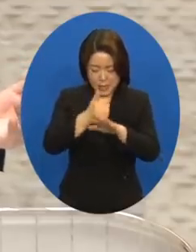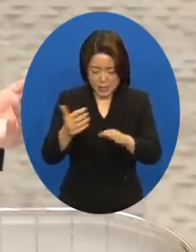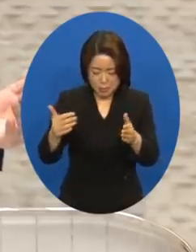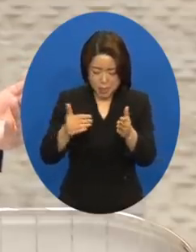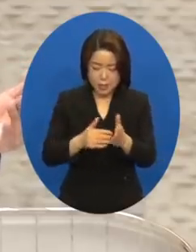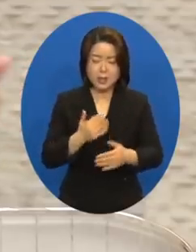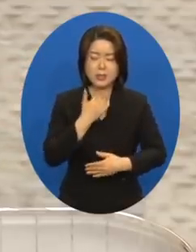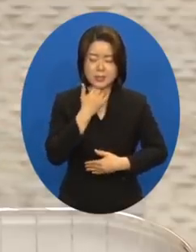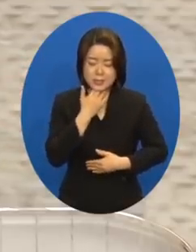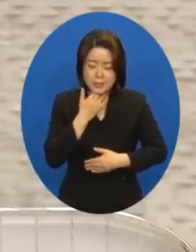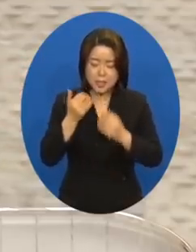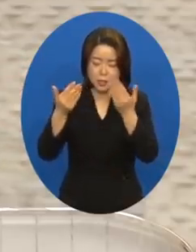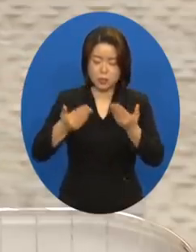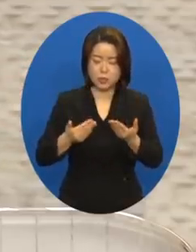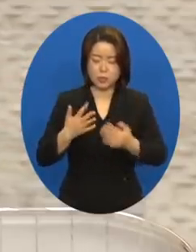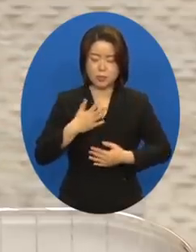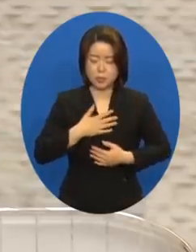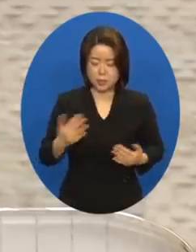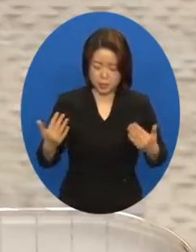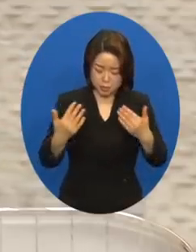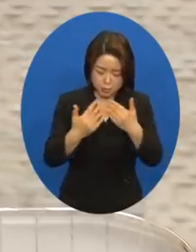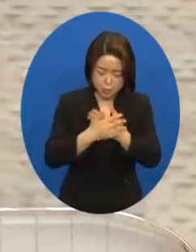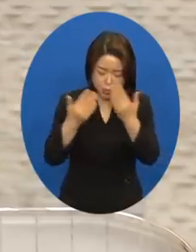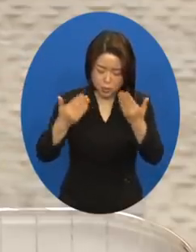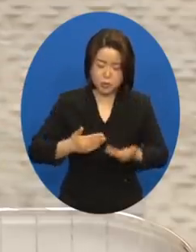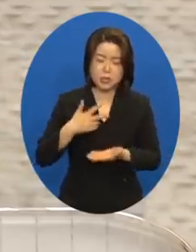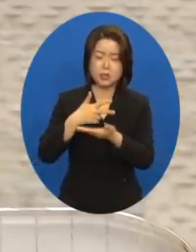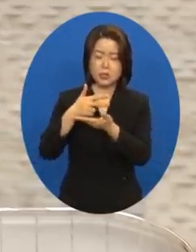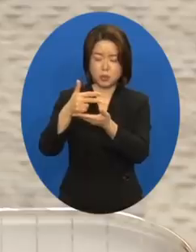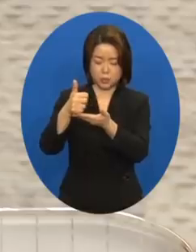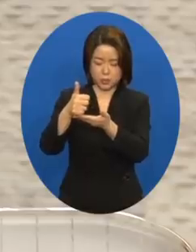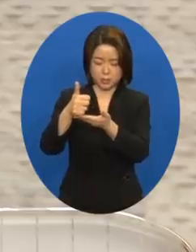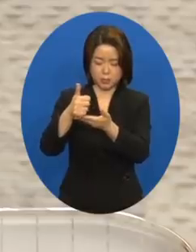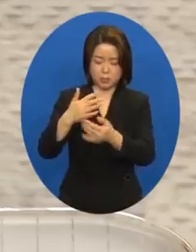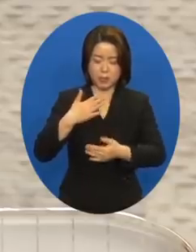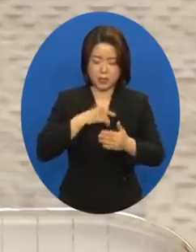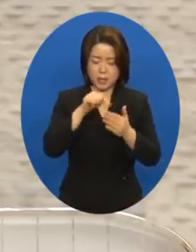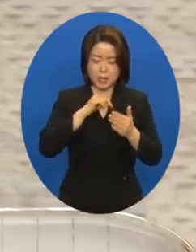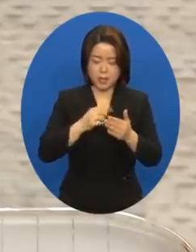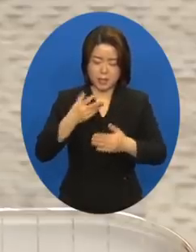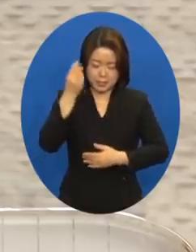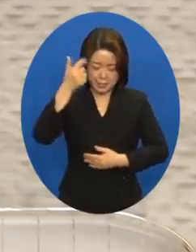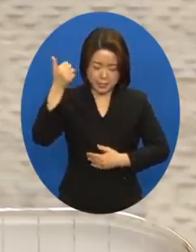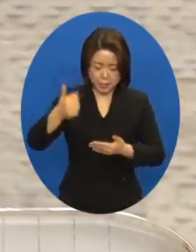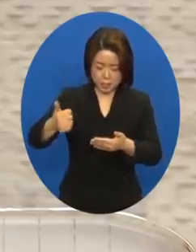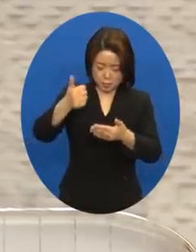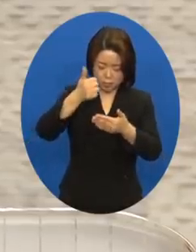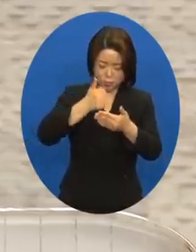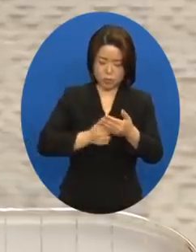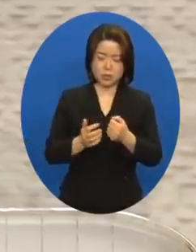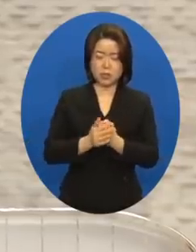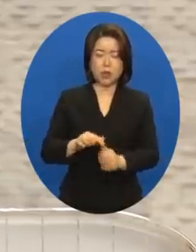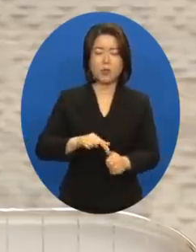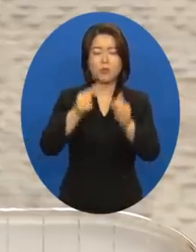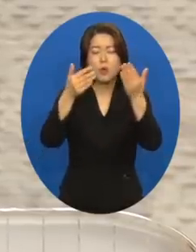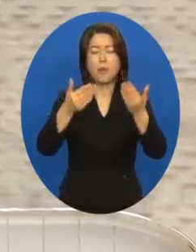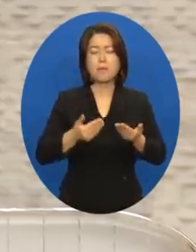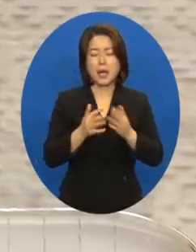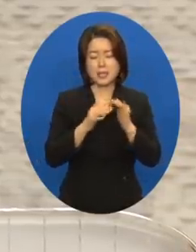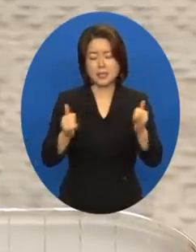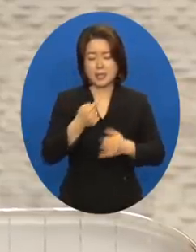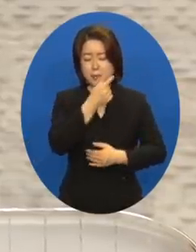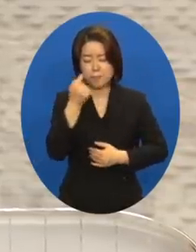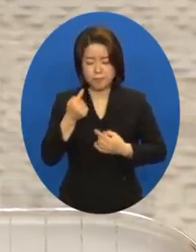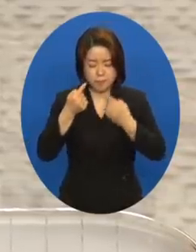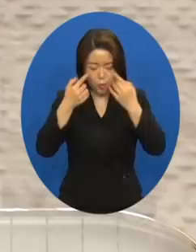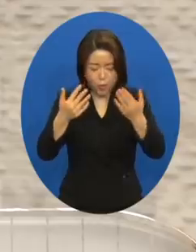주시고 우리를 품어 주시는 주님 우리 안에 성령을 보내셔서 구원 받은 자에 확정을 주신